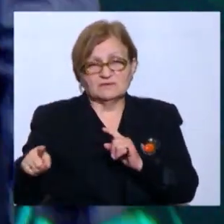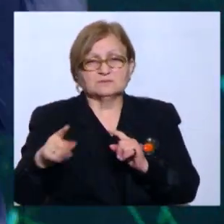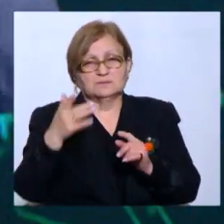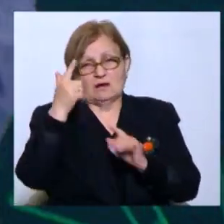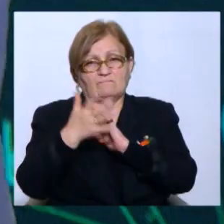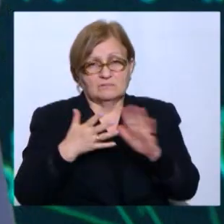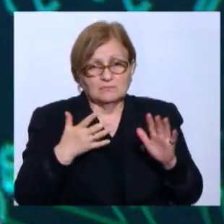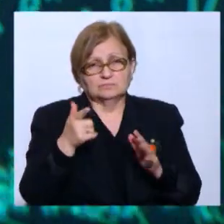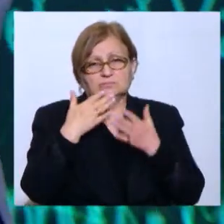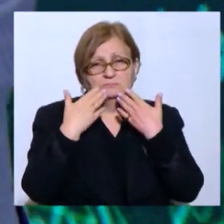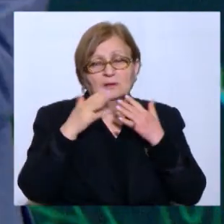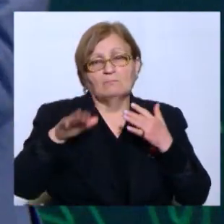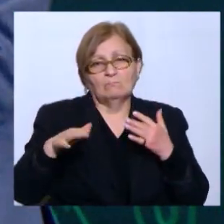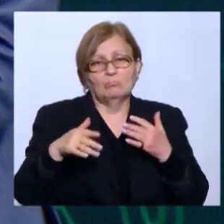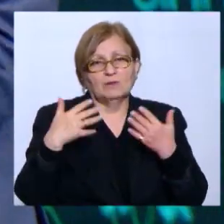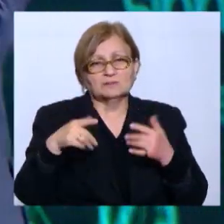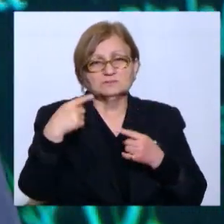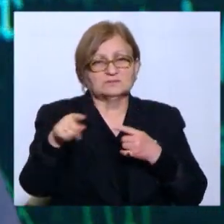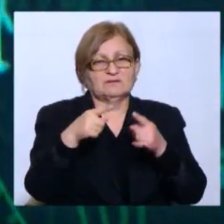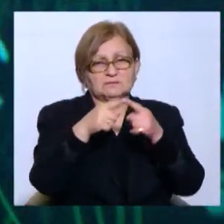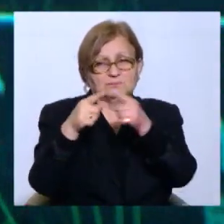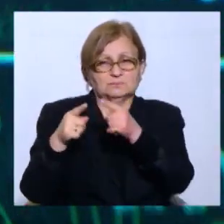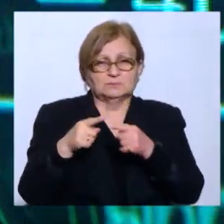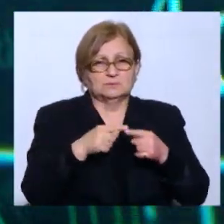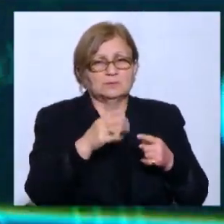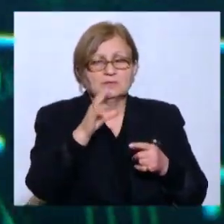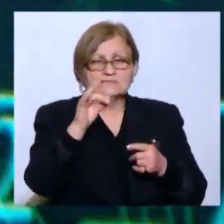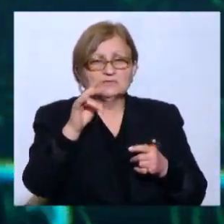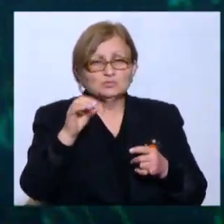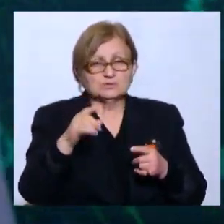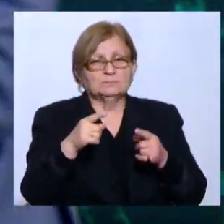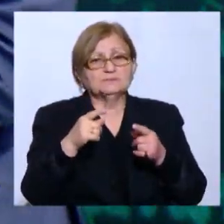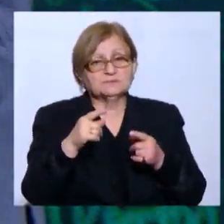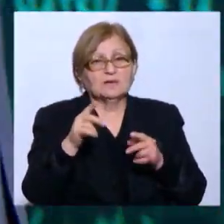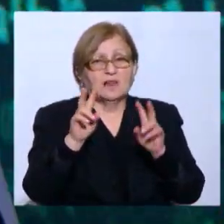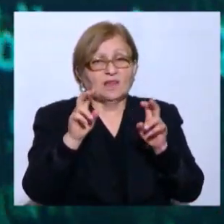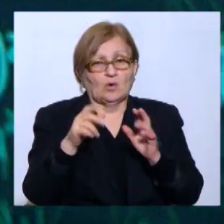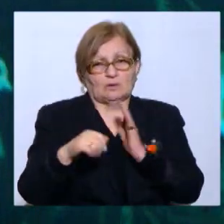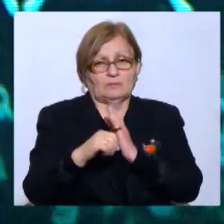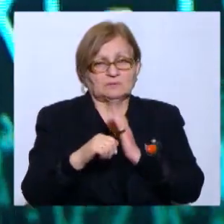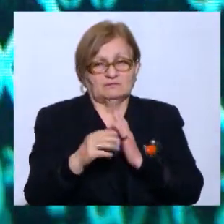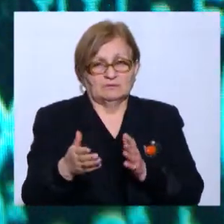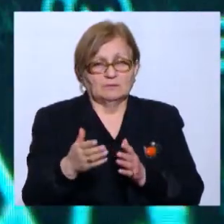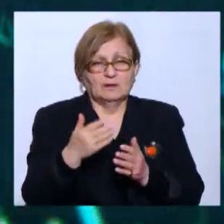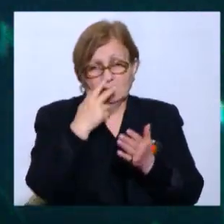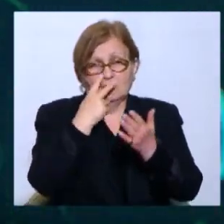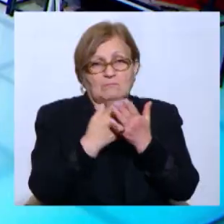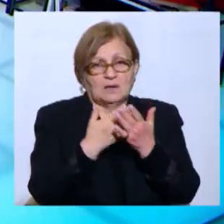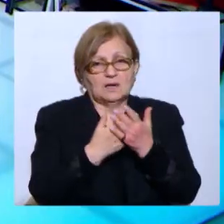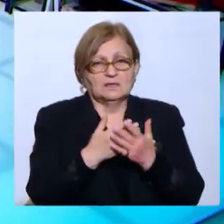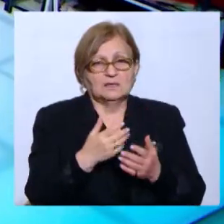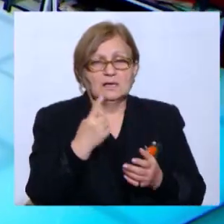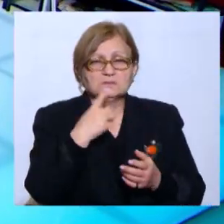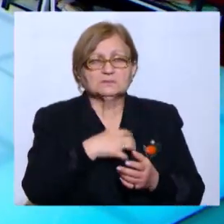უკვე დანარჩენი გვერდები და კუთხეები ამჯერად უკვე sinus-ების თეორემით. აი მოდით რამდენიმე ერთი მაგალითი მაინც განვიხილოთ. კიდე